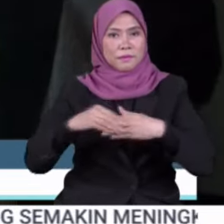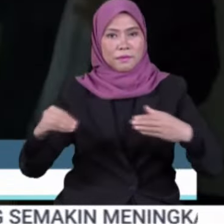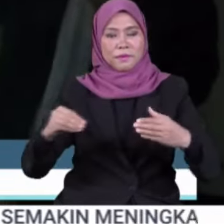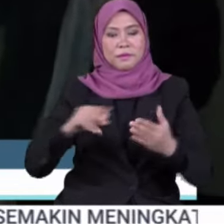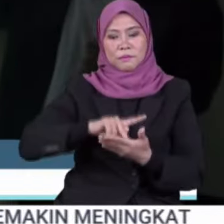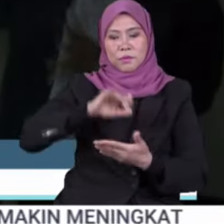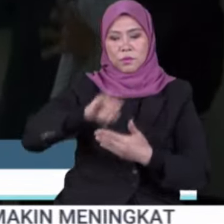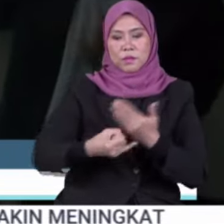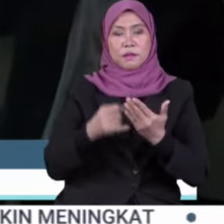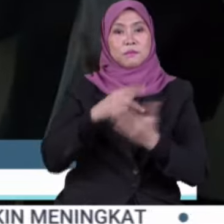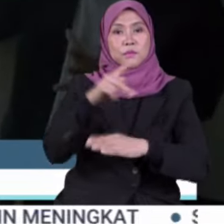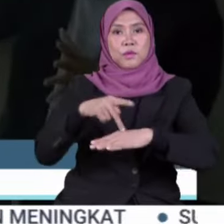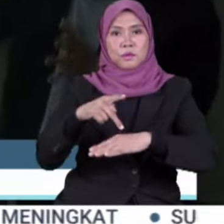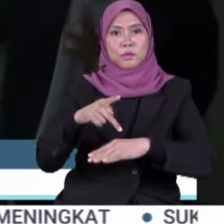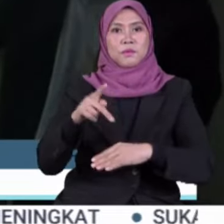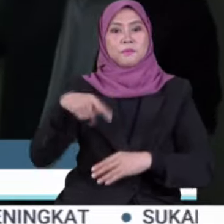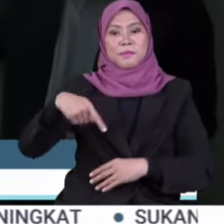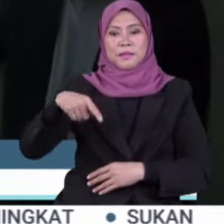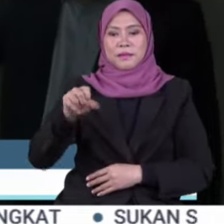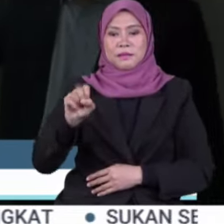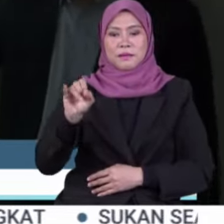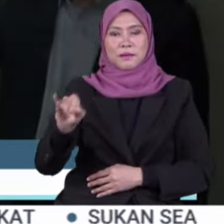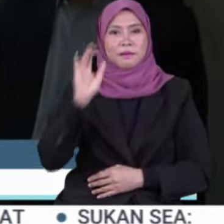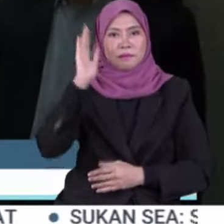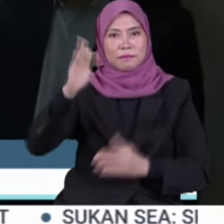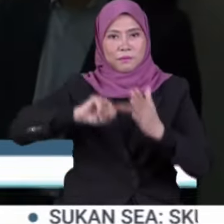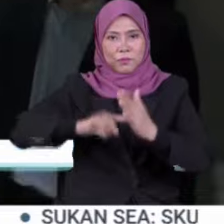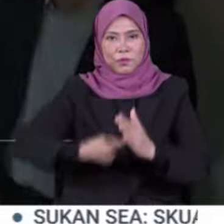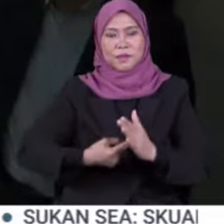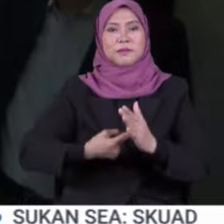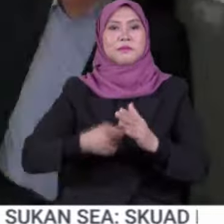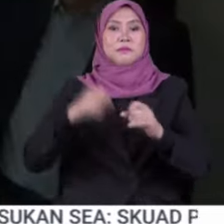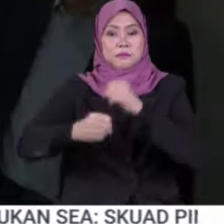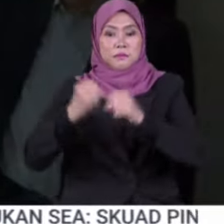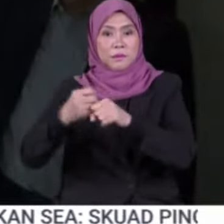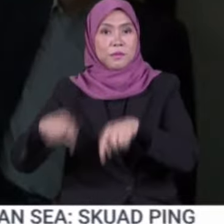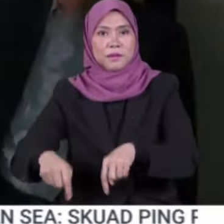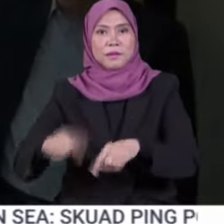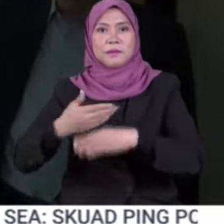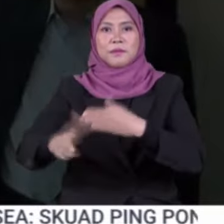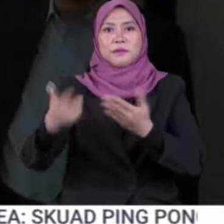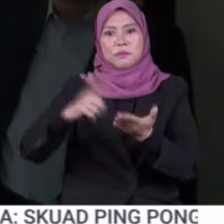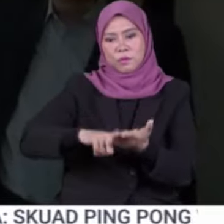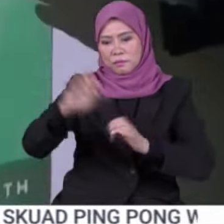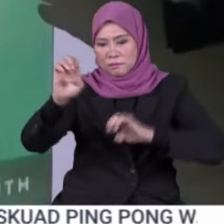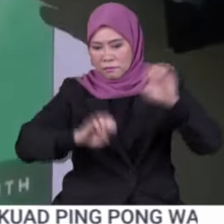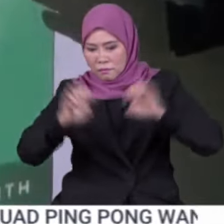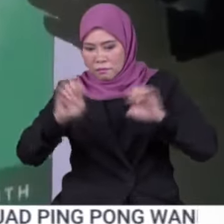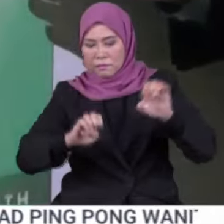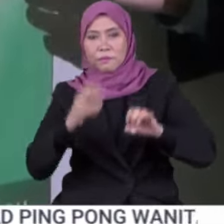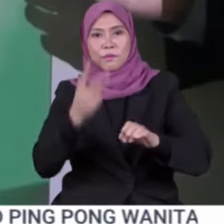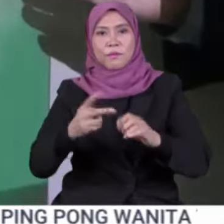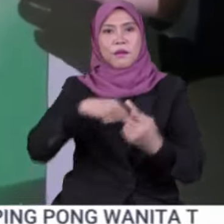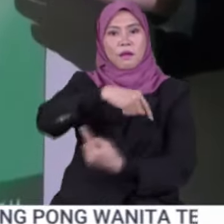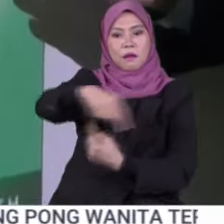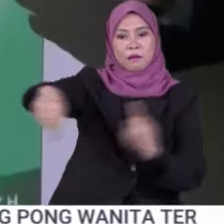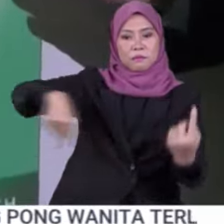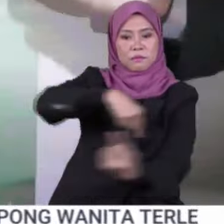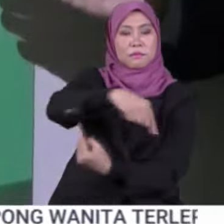Pulau Selatan Pulau Pinang PSI dijangka bermula pada suku ketiga tahun ini selepas laporan penilaian kesan kepada alam